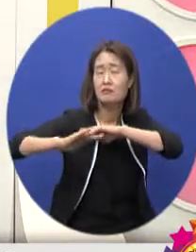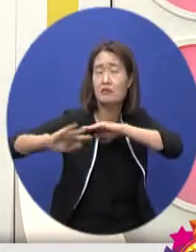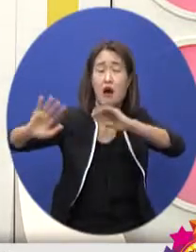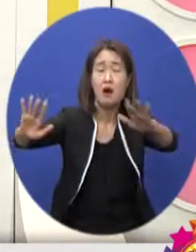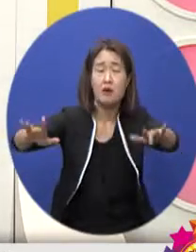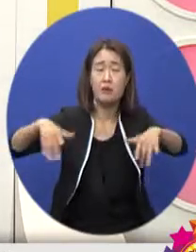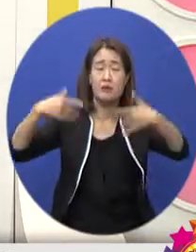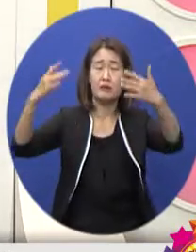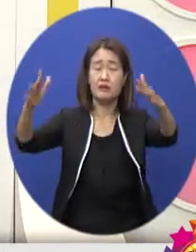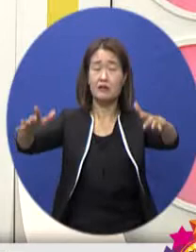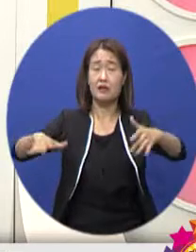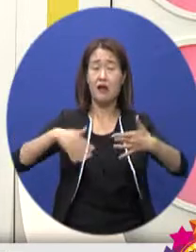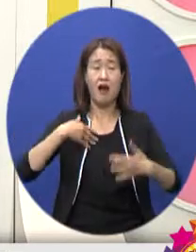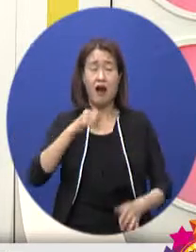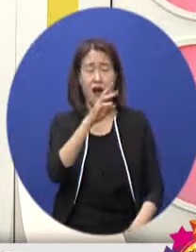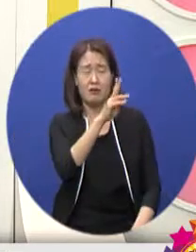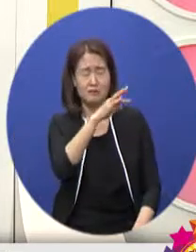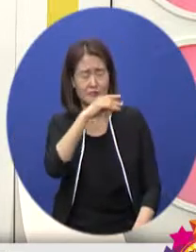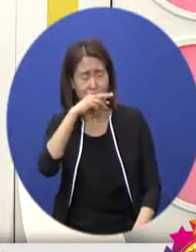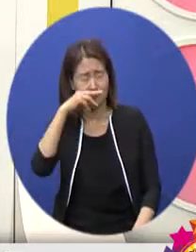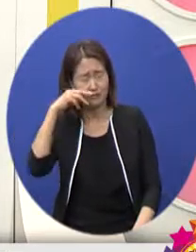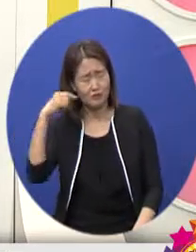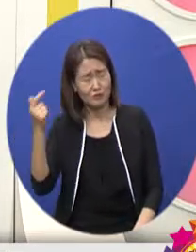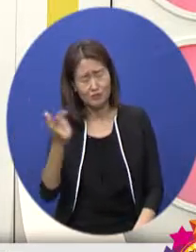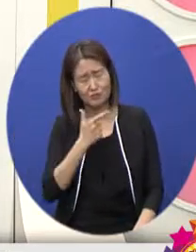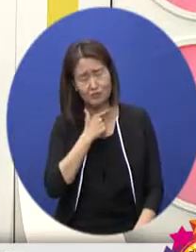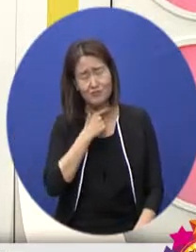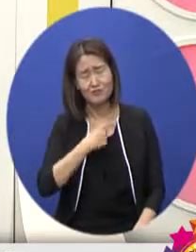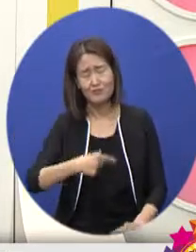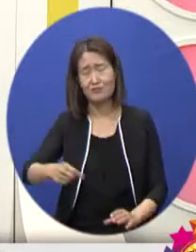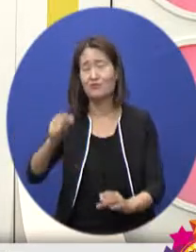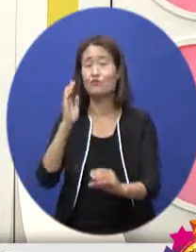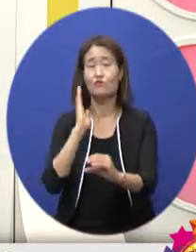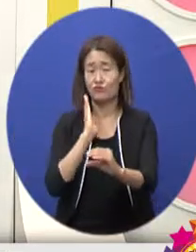들바람도 내 향기를 원하고 있어